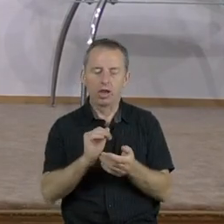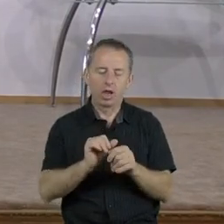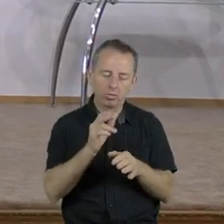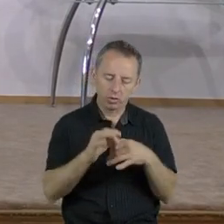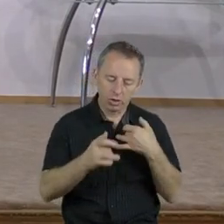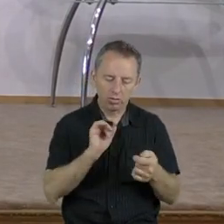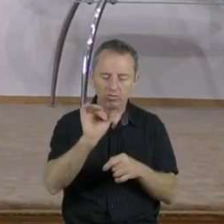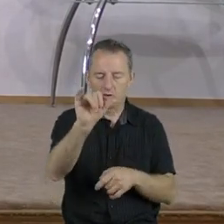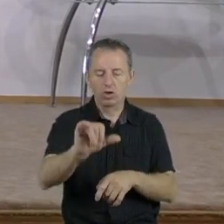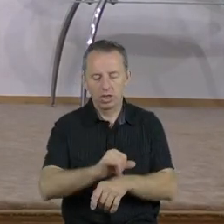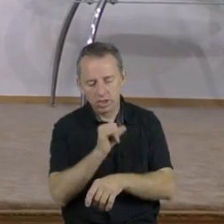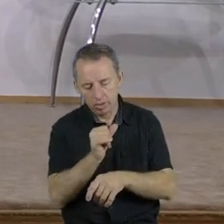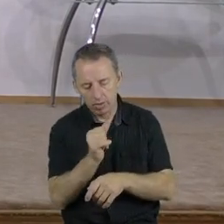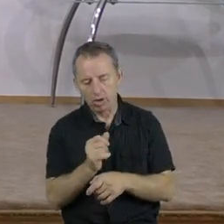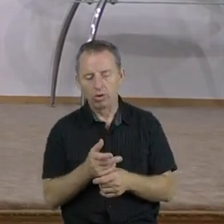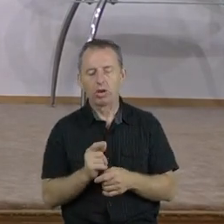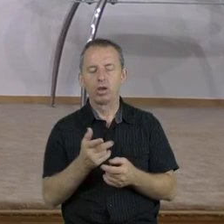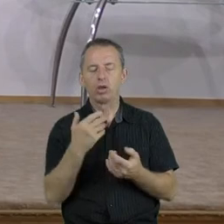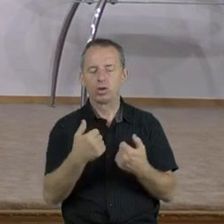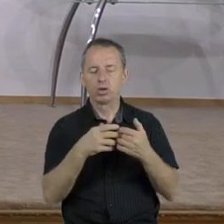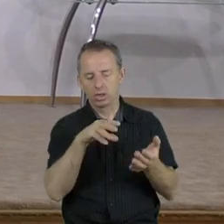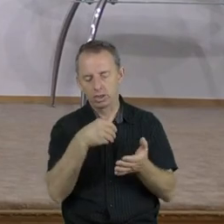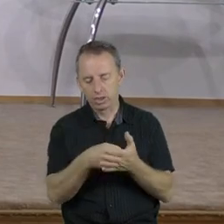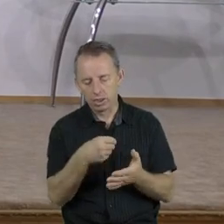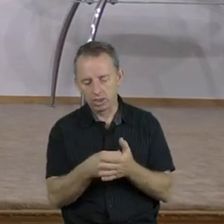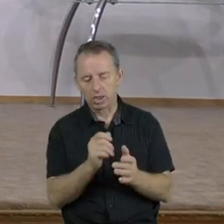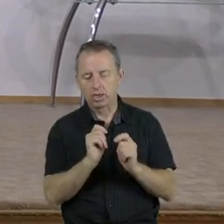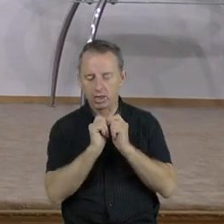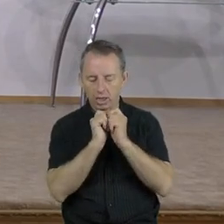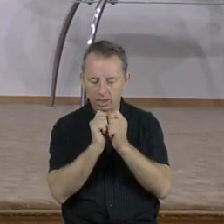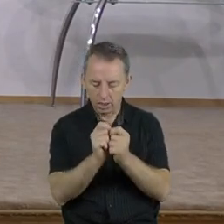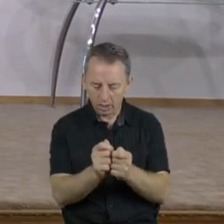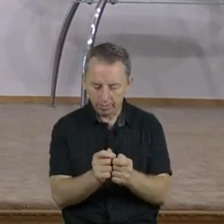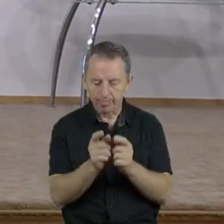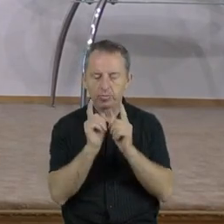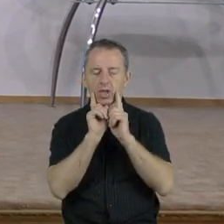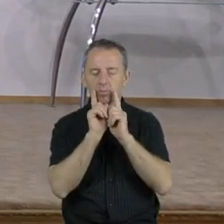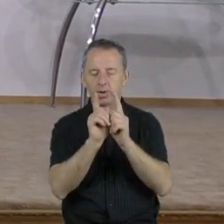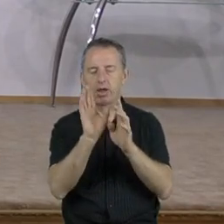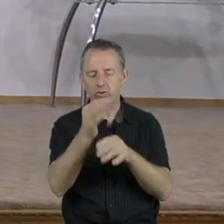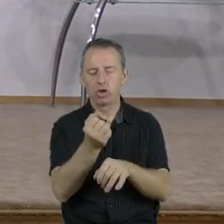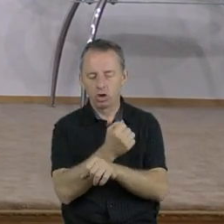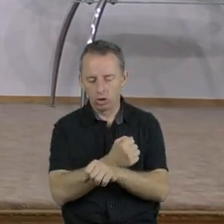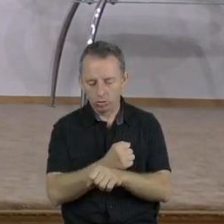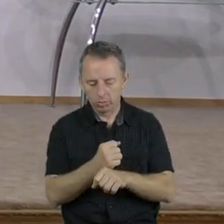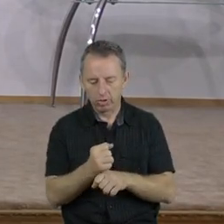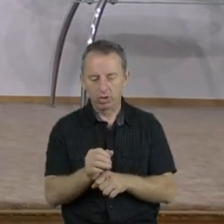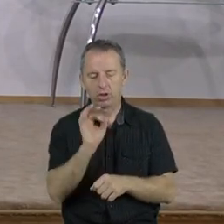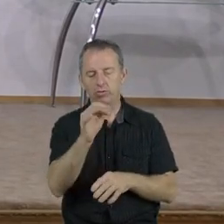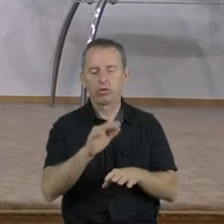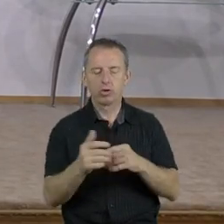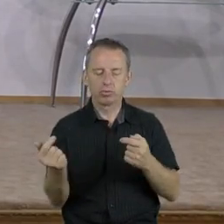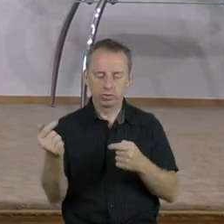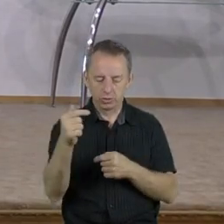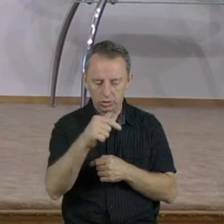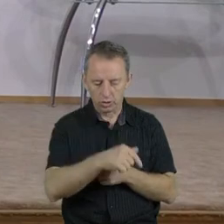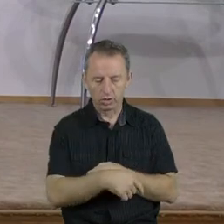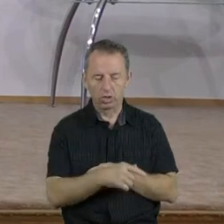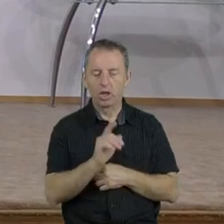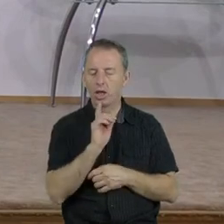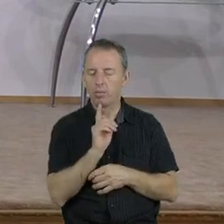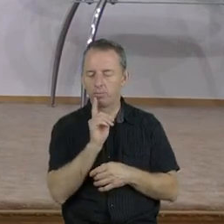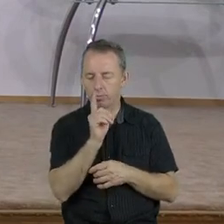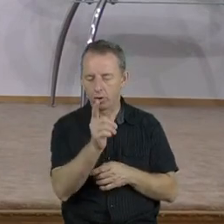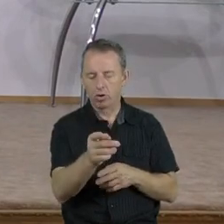ze względu na ten najcenniejszy dar prawdy o zbawieniu, prawdy o Twoim przyjściu i poselstwa,